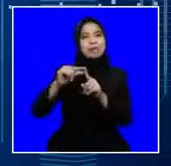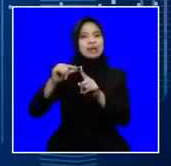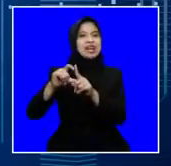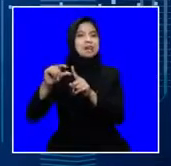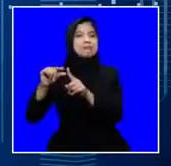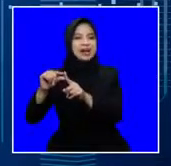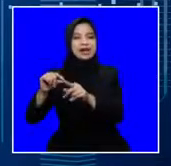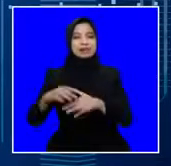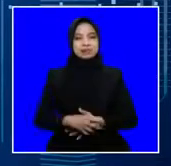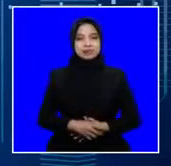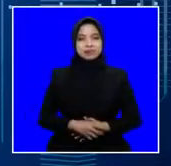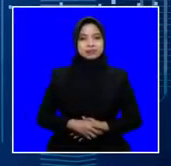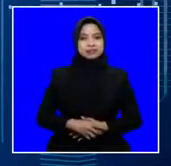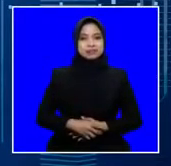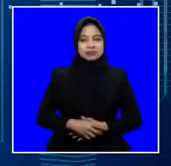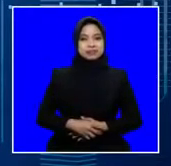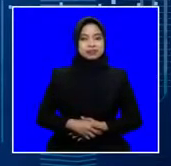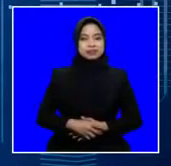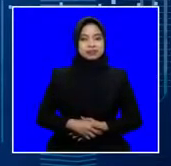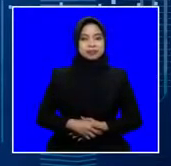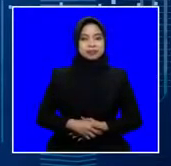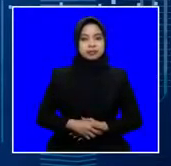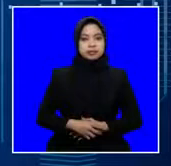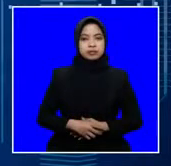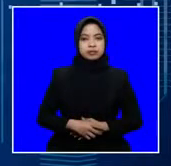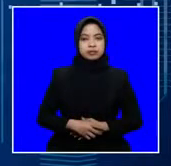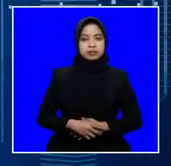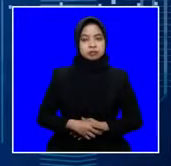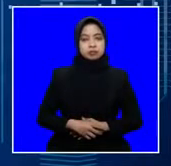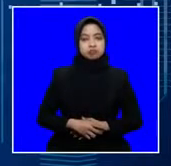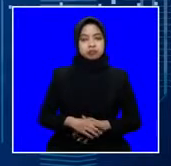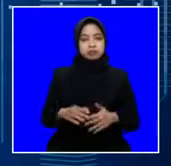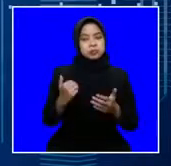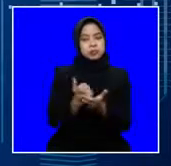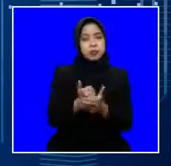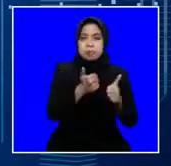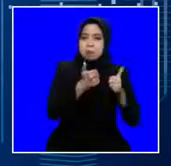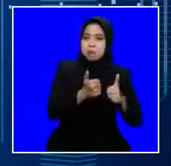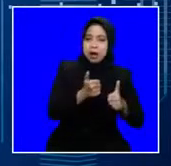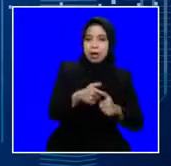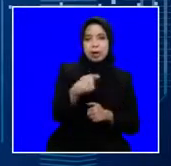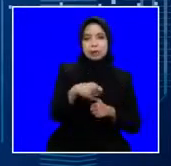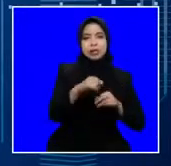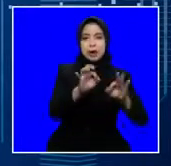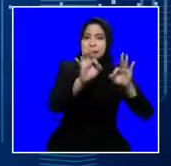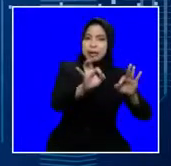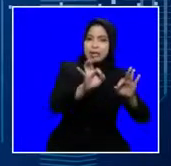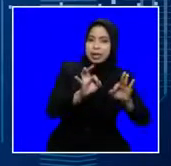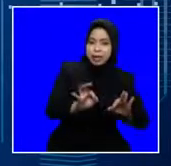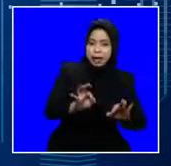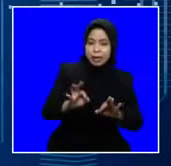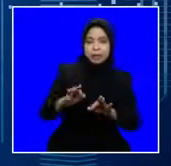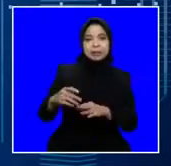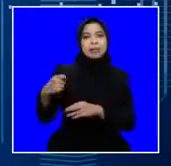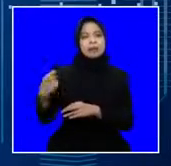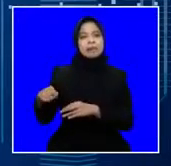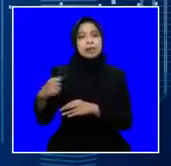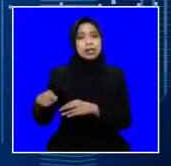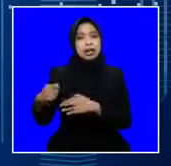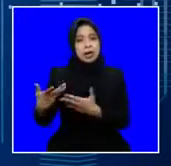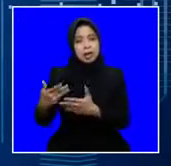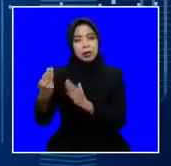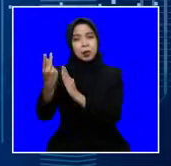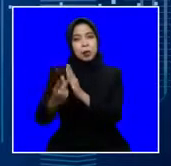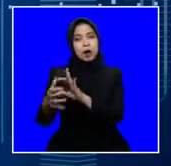LPDP. Ini merupakan kolaborasi yang sangat baik antara Kementerian Pendidikan dan Kebudayaan dengan